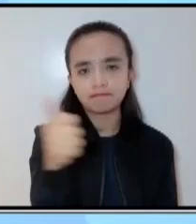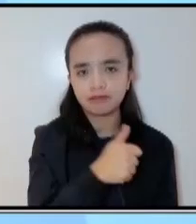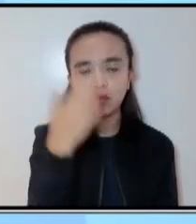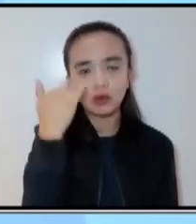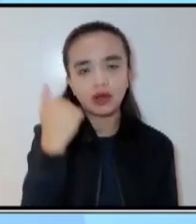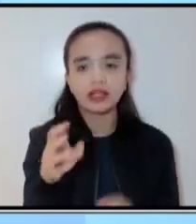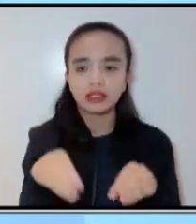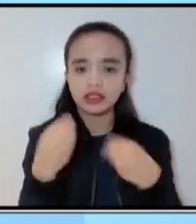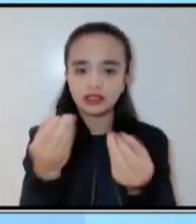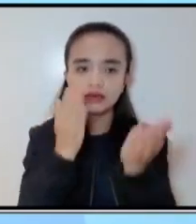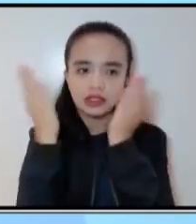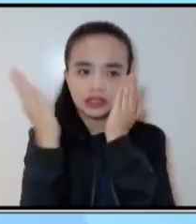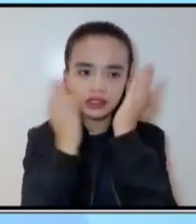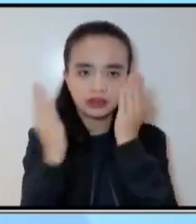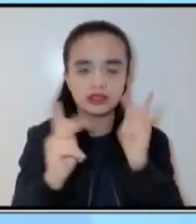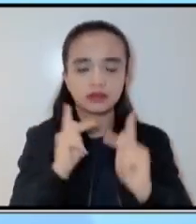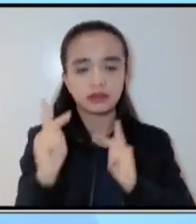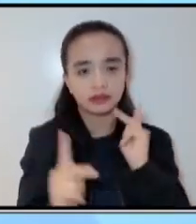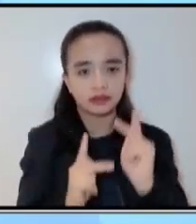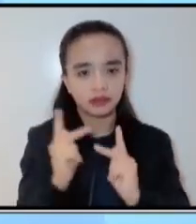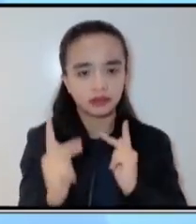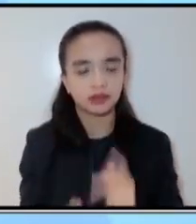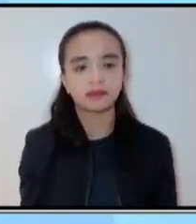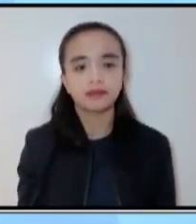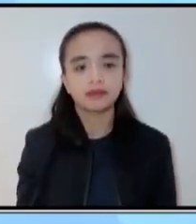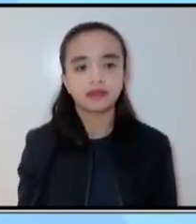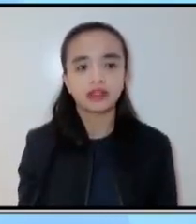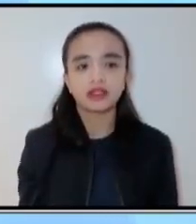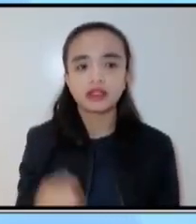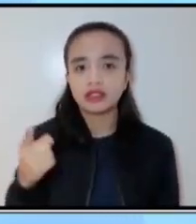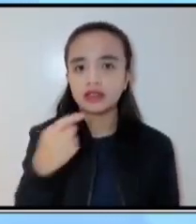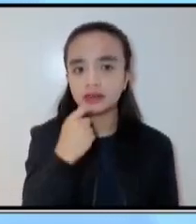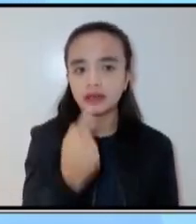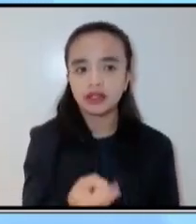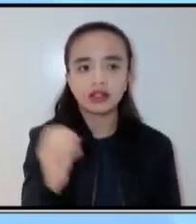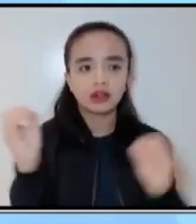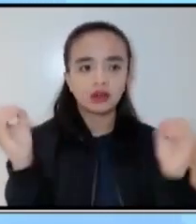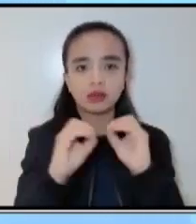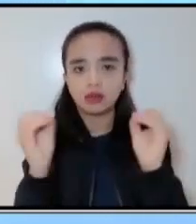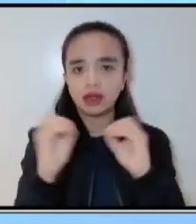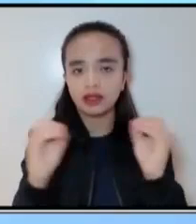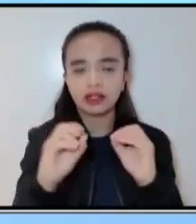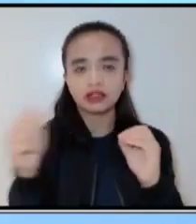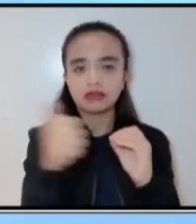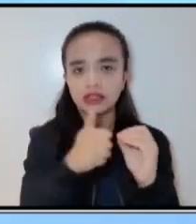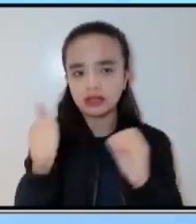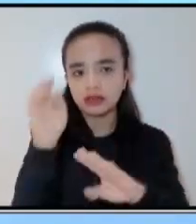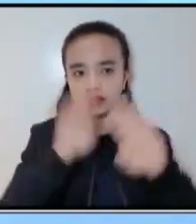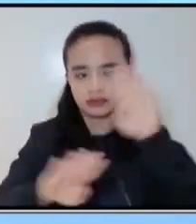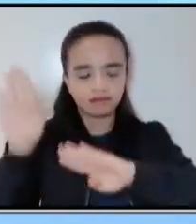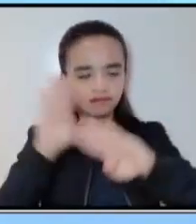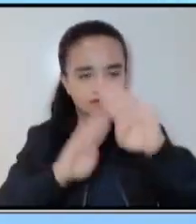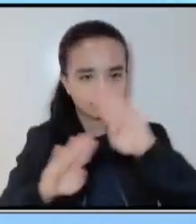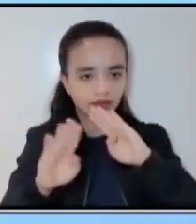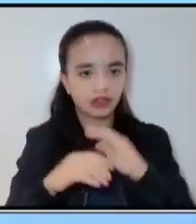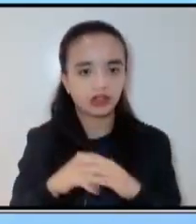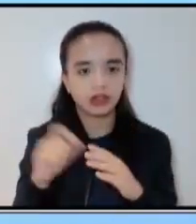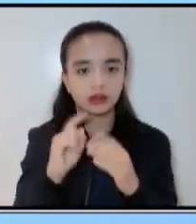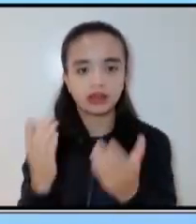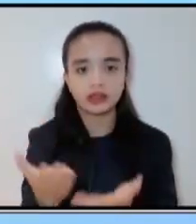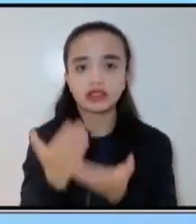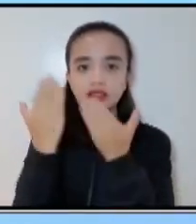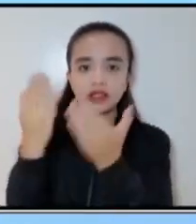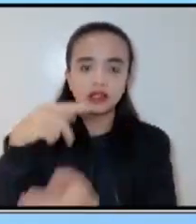ating mananakay. Binigyan din ni Martin na hindi magkakaroon ng transport crisis sa bansa sa isinusulong na PUV